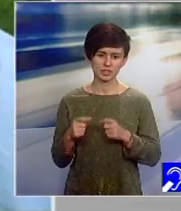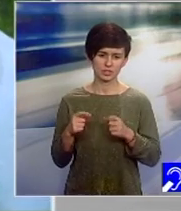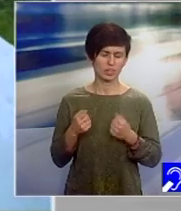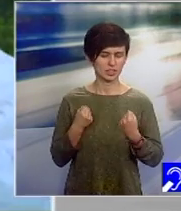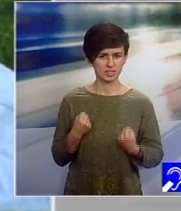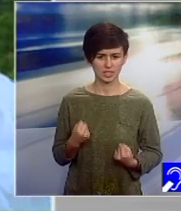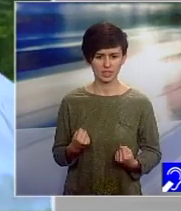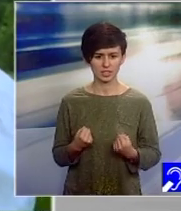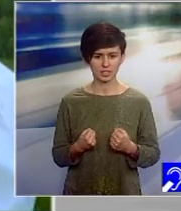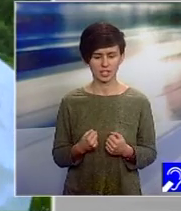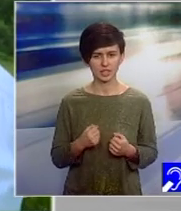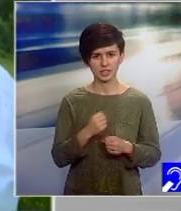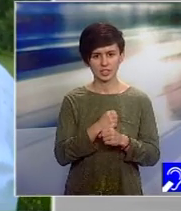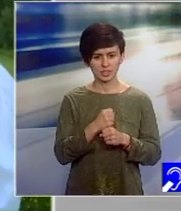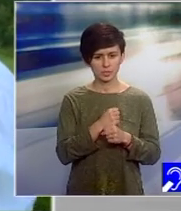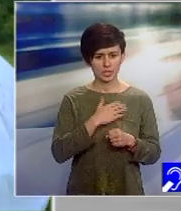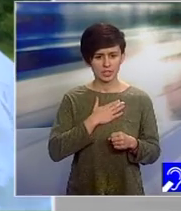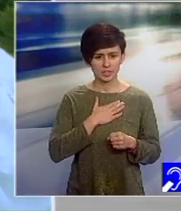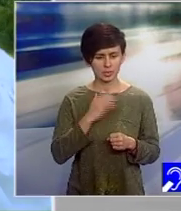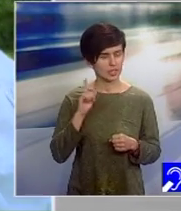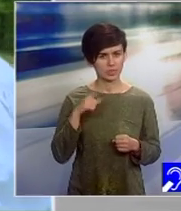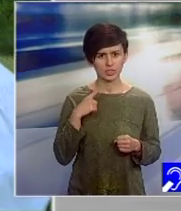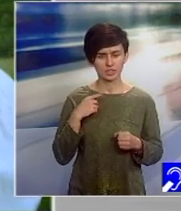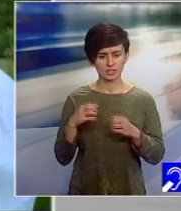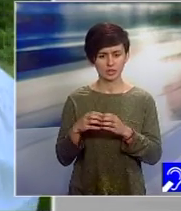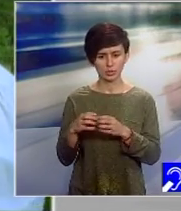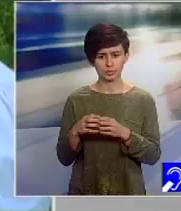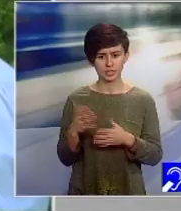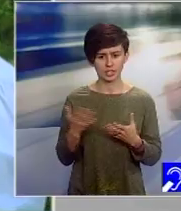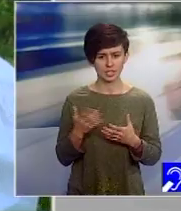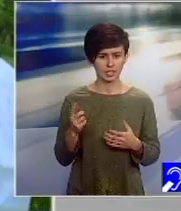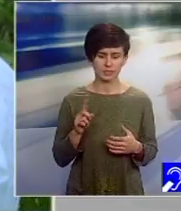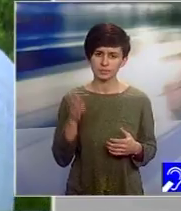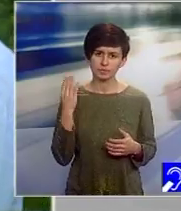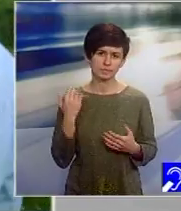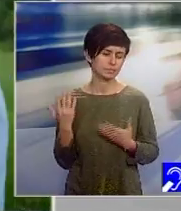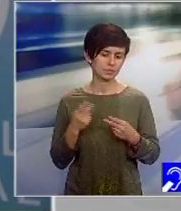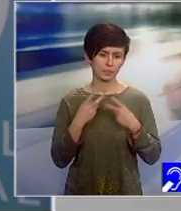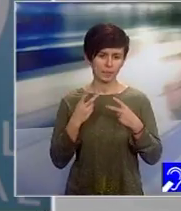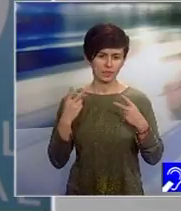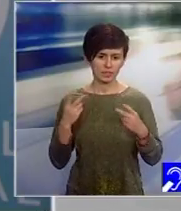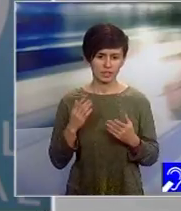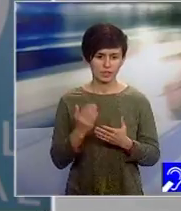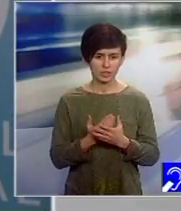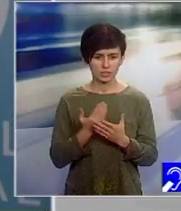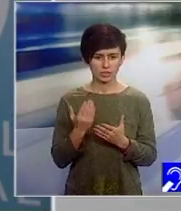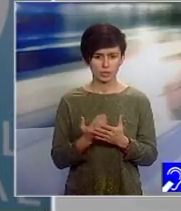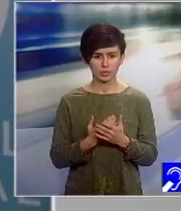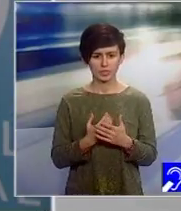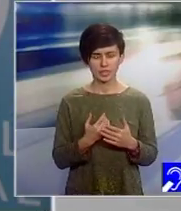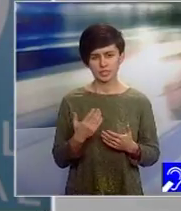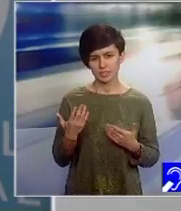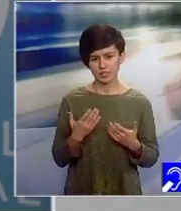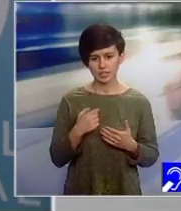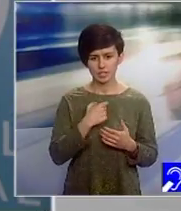mai dificilă. Din experiența mea, nu există o comunitate care nu are ceva valoros. O poveste straveche